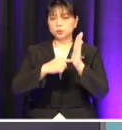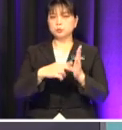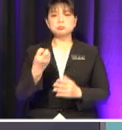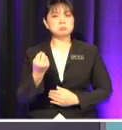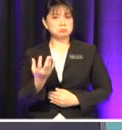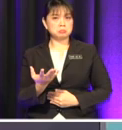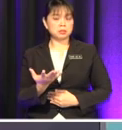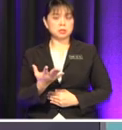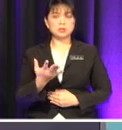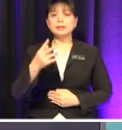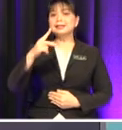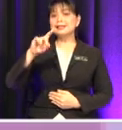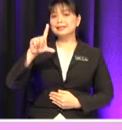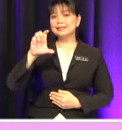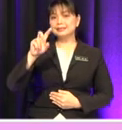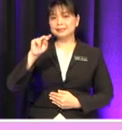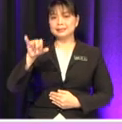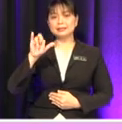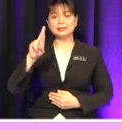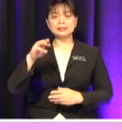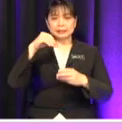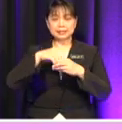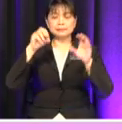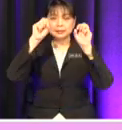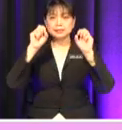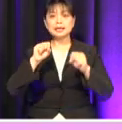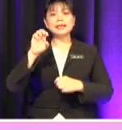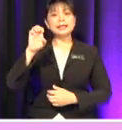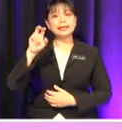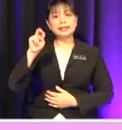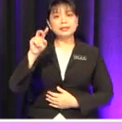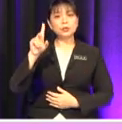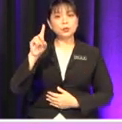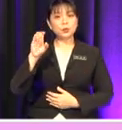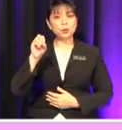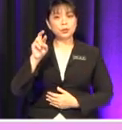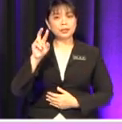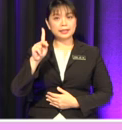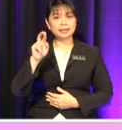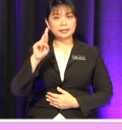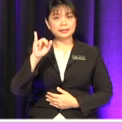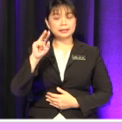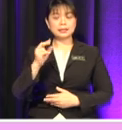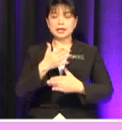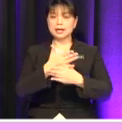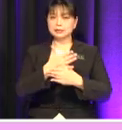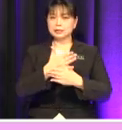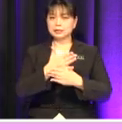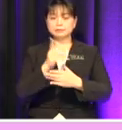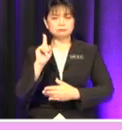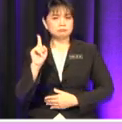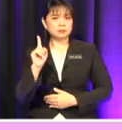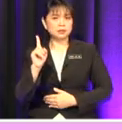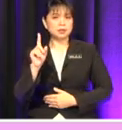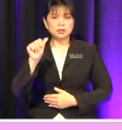kelenjar dalam sistem indocrina ini daripada bidang dua oke antara kelenjar e